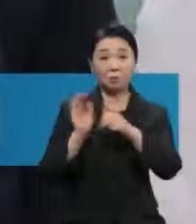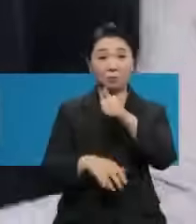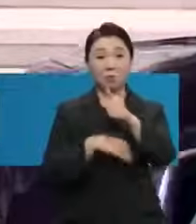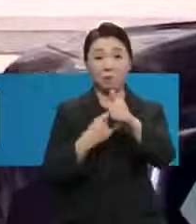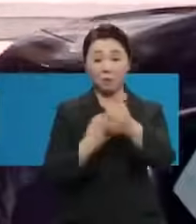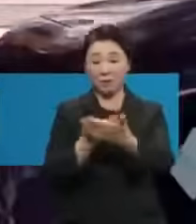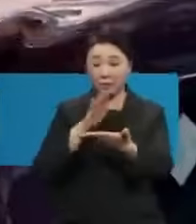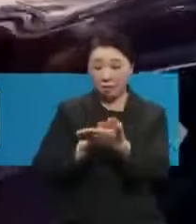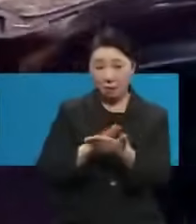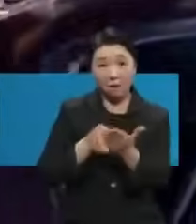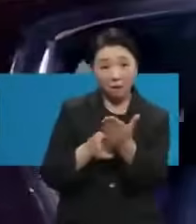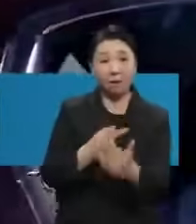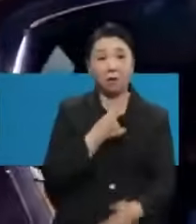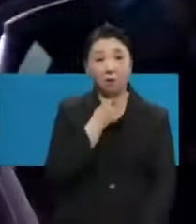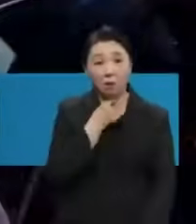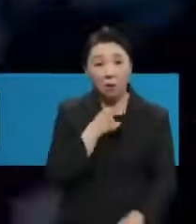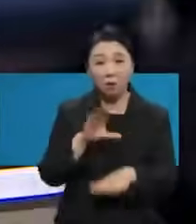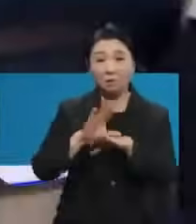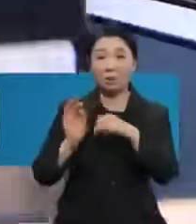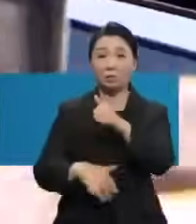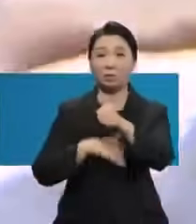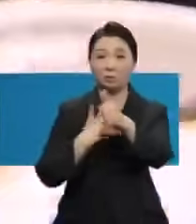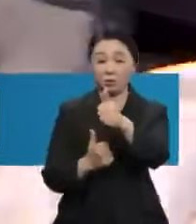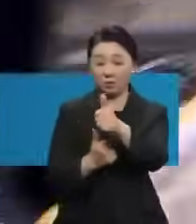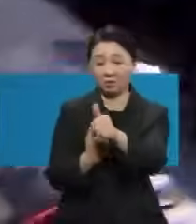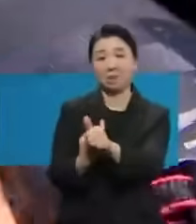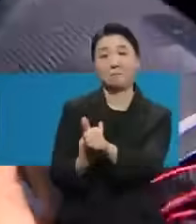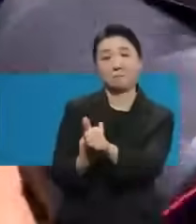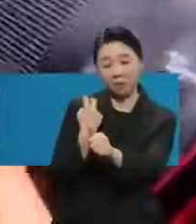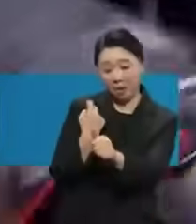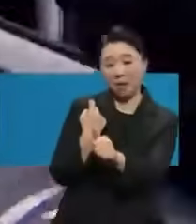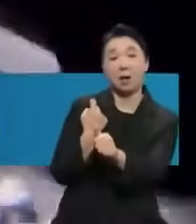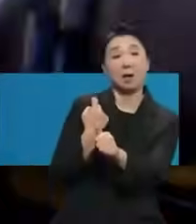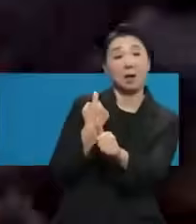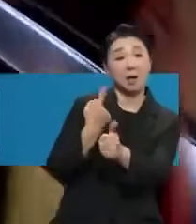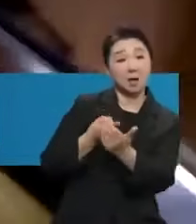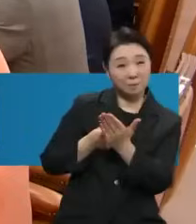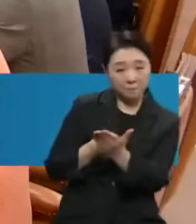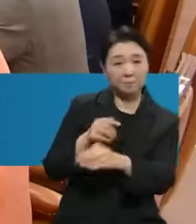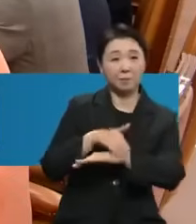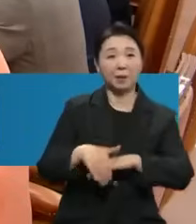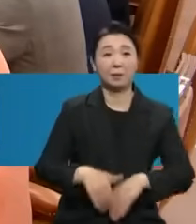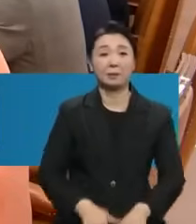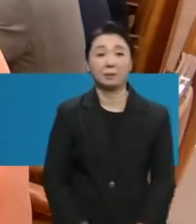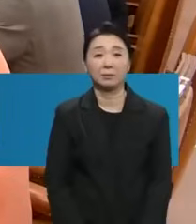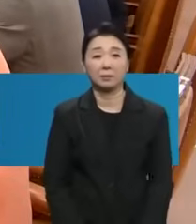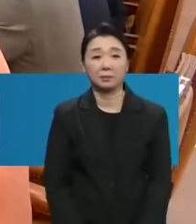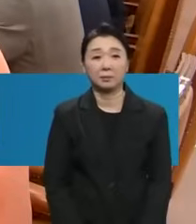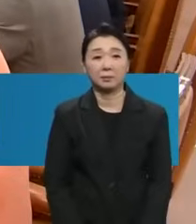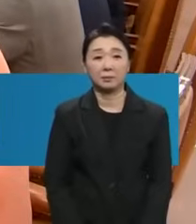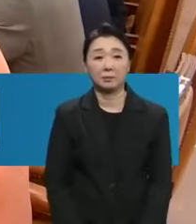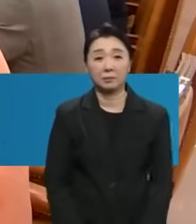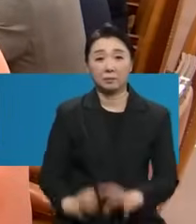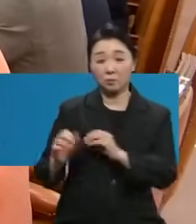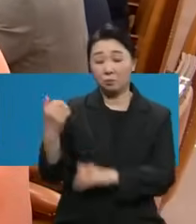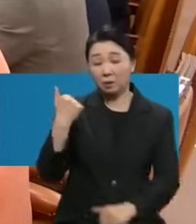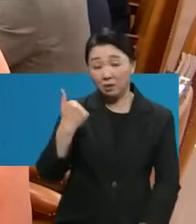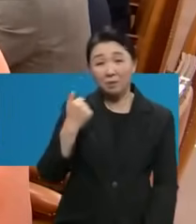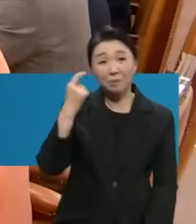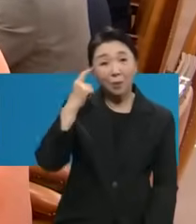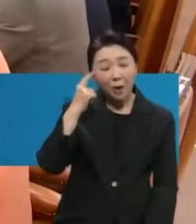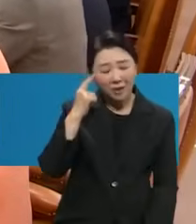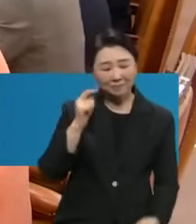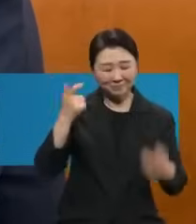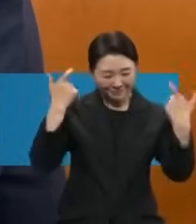방통위법 개정안 처리, 김홍일 방송통신위원장에 대한 탄핵소추안 의결도 추진할 방침입니다. 이에 국민의힘은